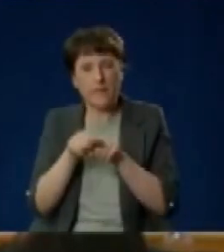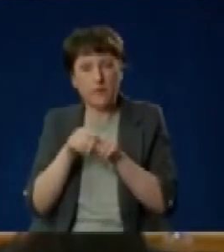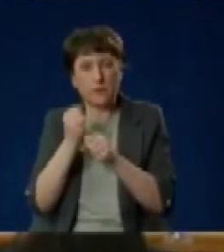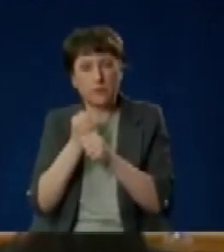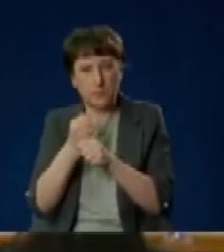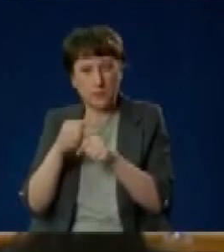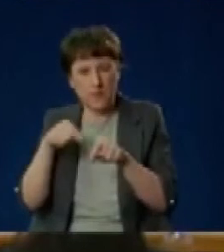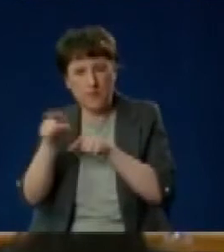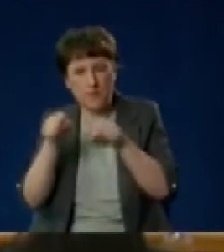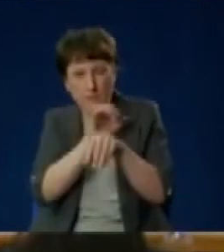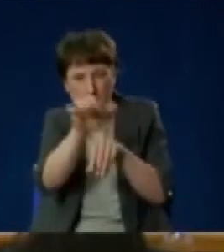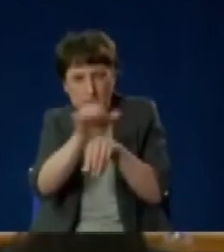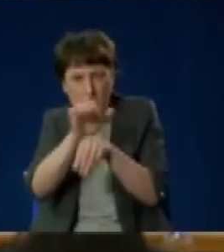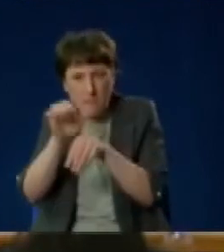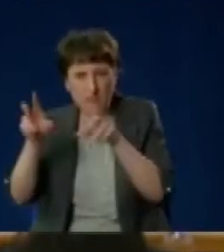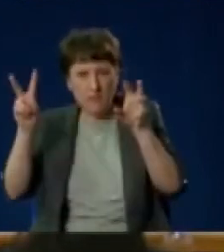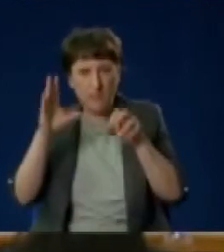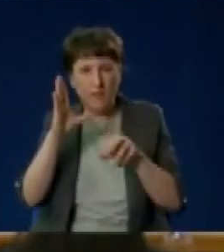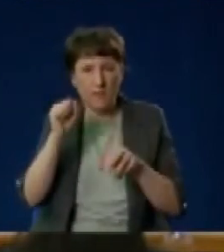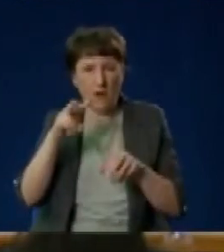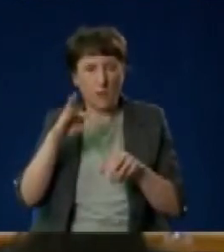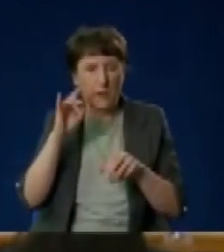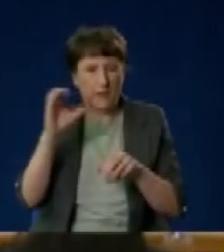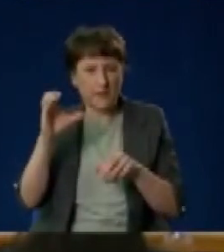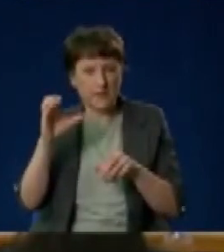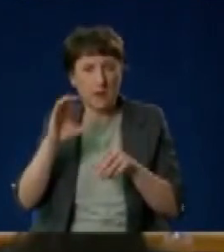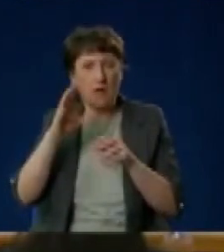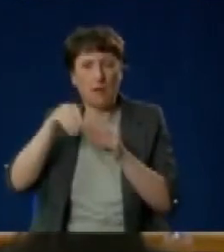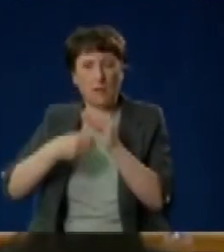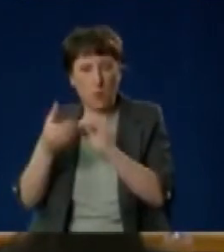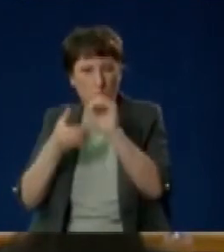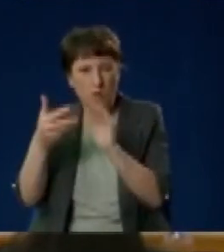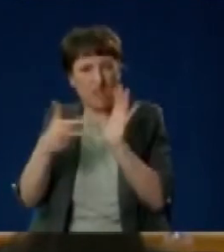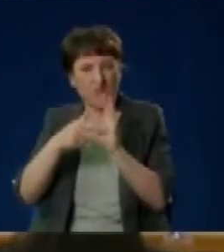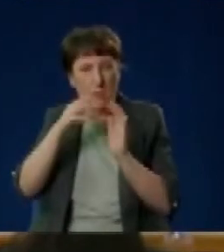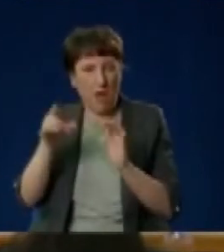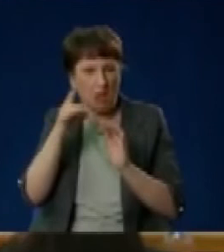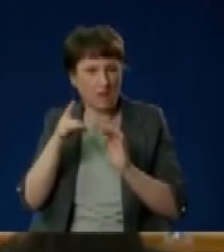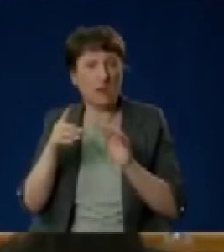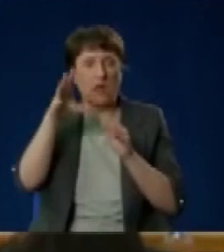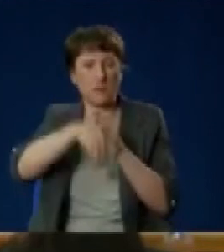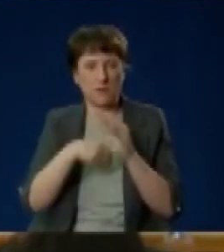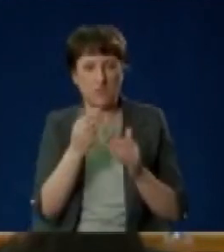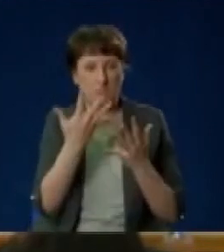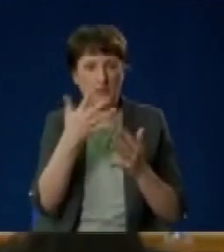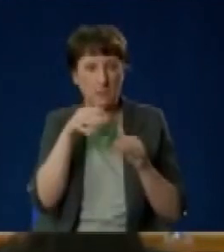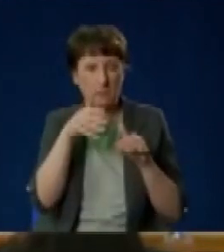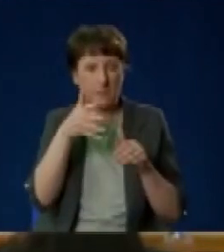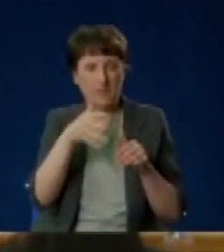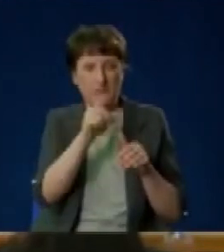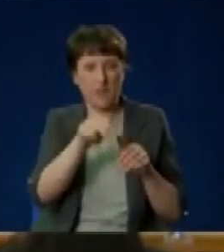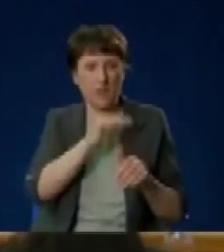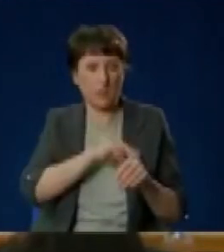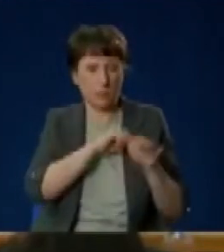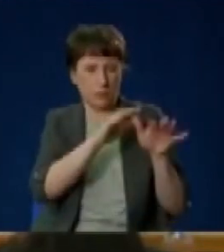компании «Валберис», который даст 8 миллиардов рублей капиталовложений и почти 5000 рабочих мест. Тюменская область